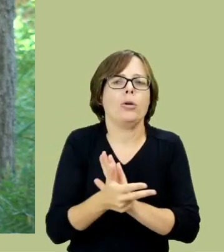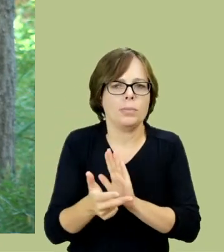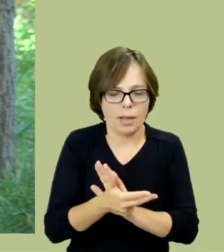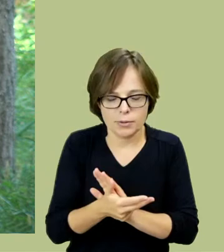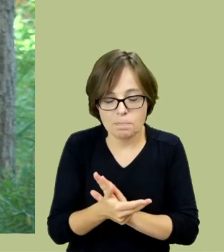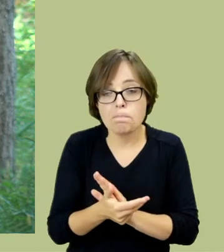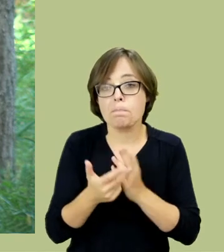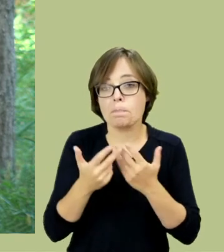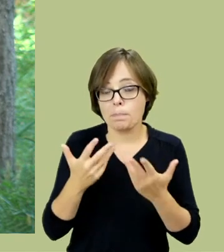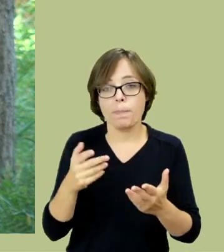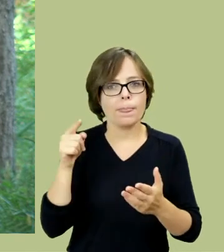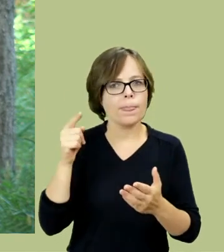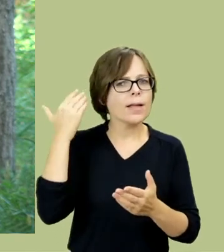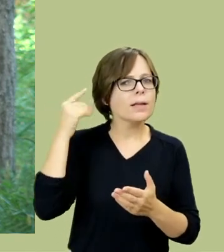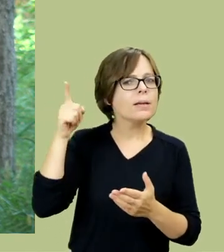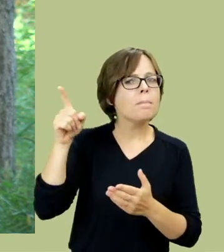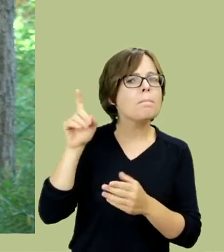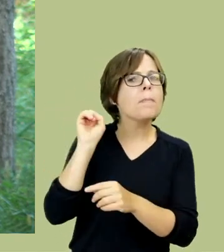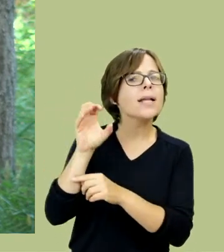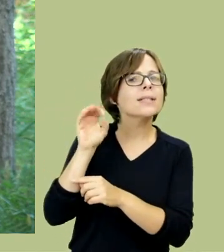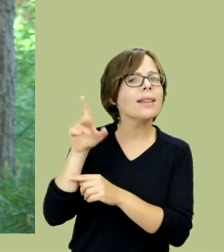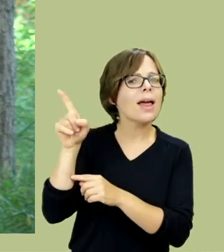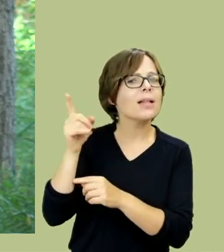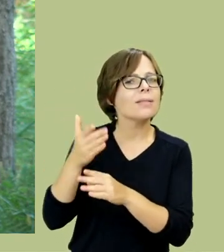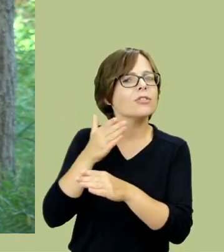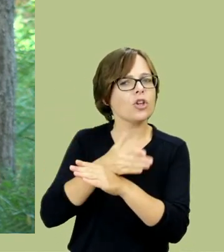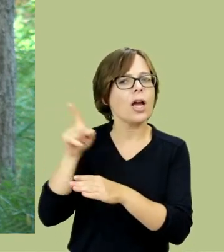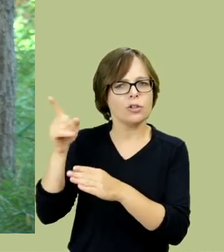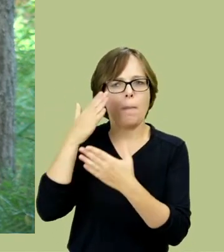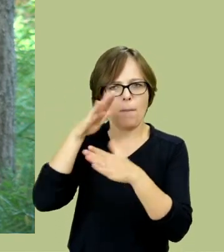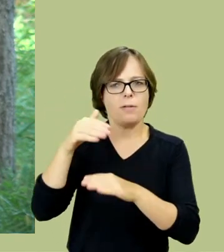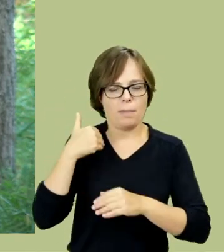w prezentacji moich poprzedniczek.